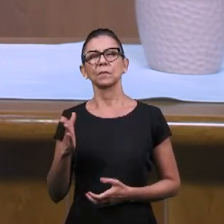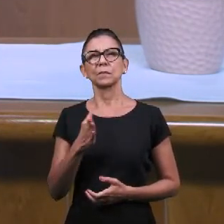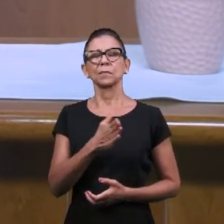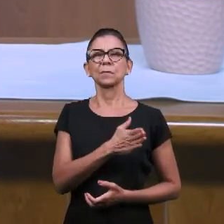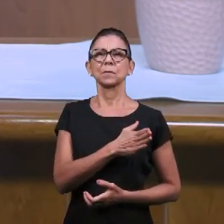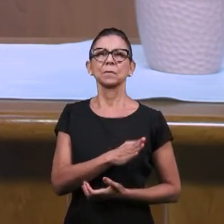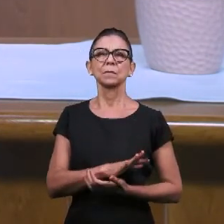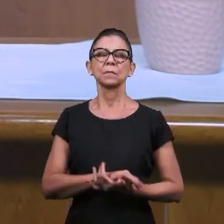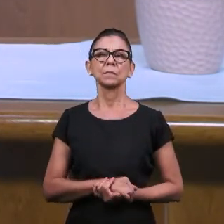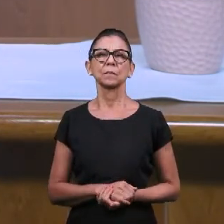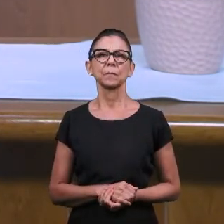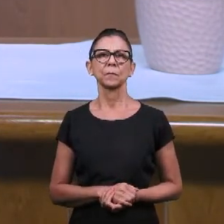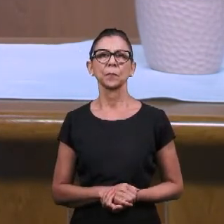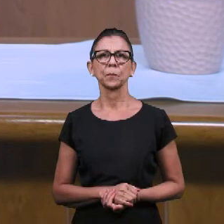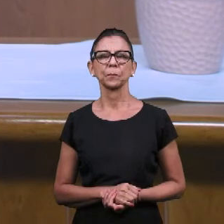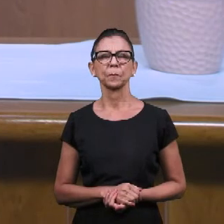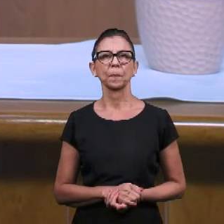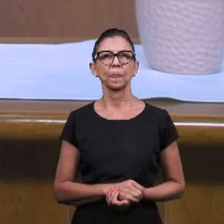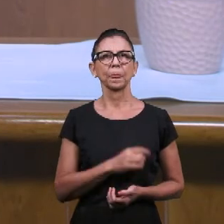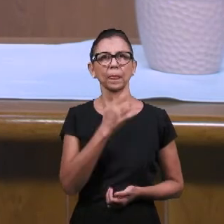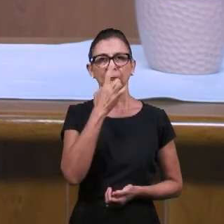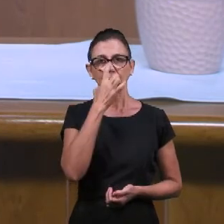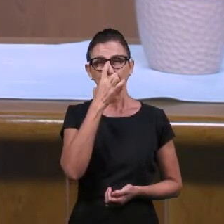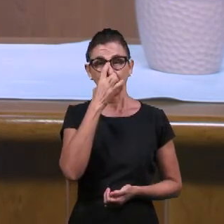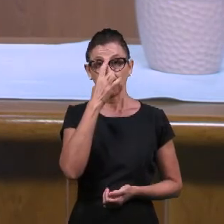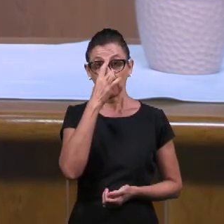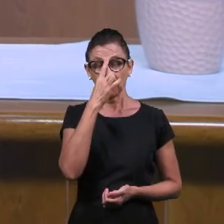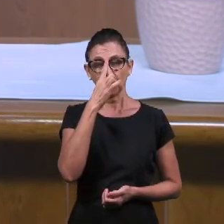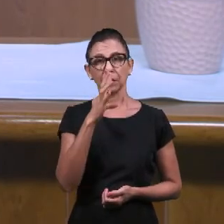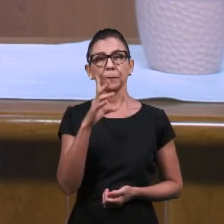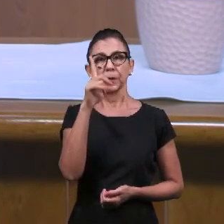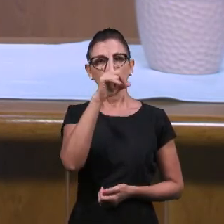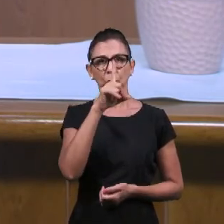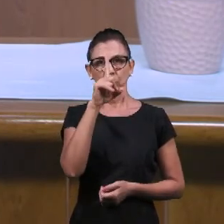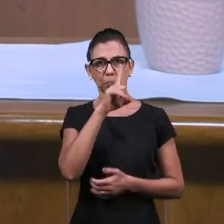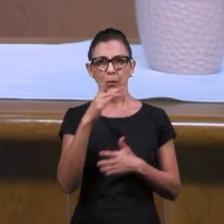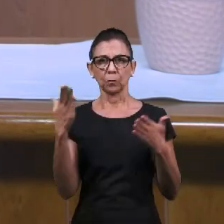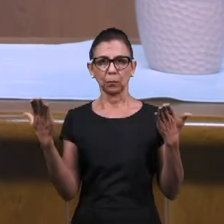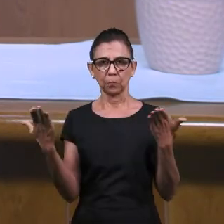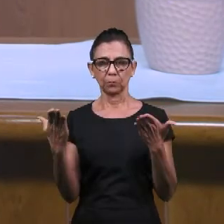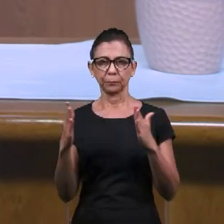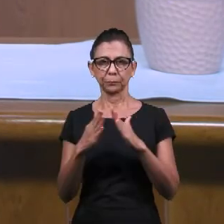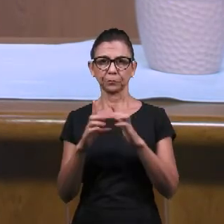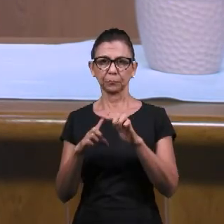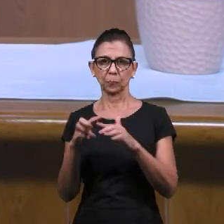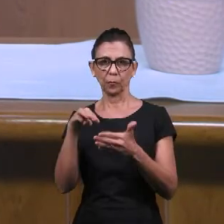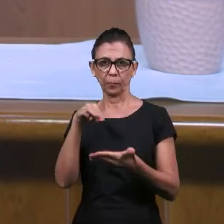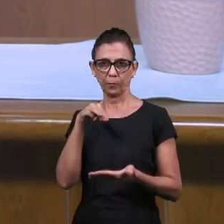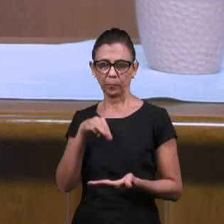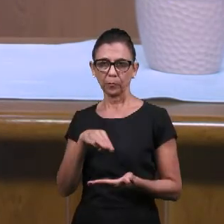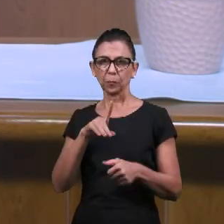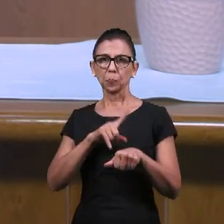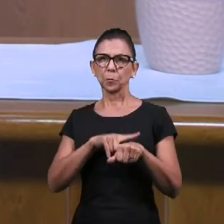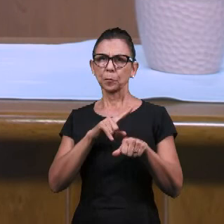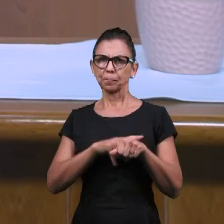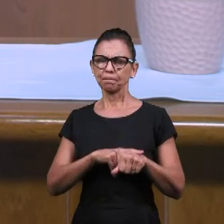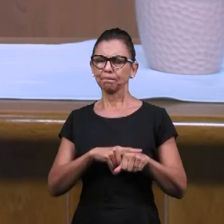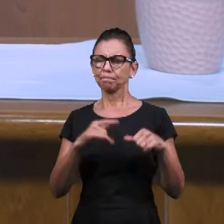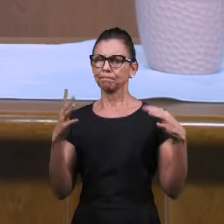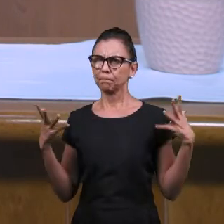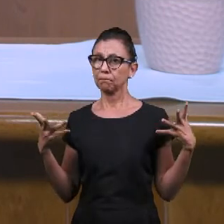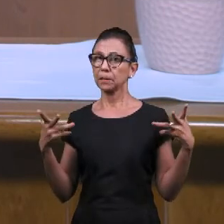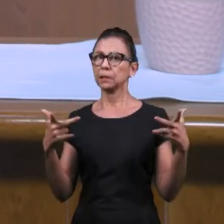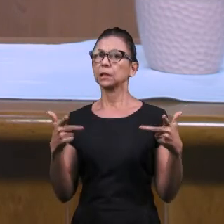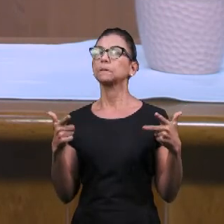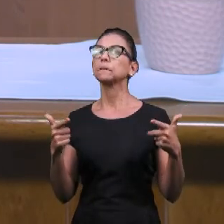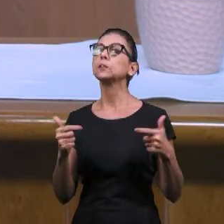сестры, в это воскресенье у нас было славное переживание